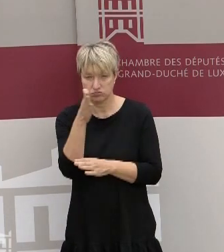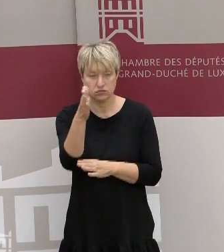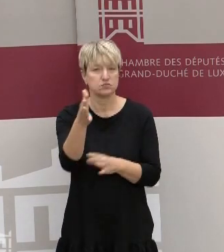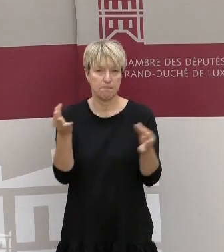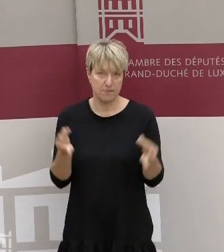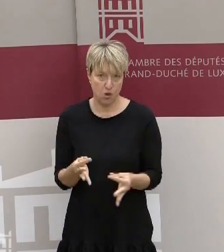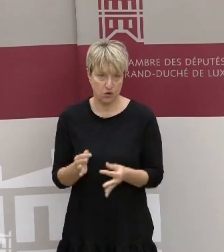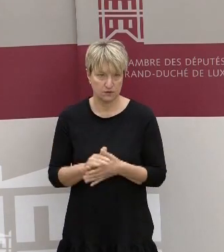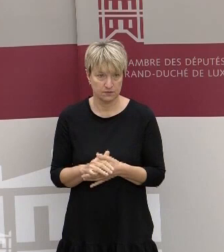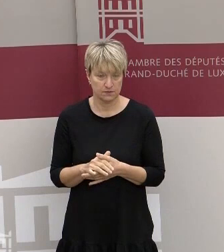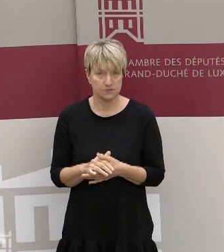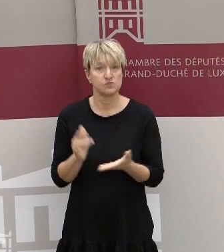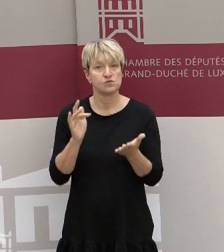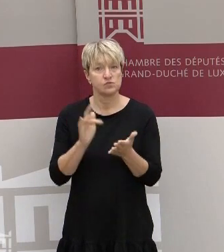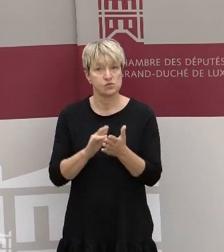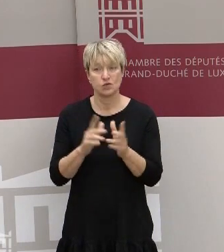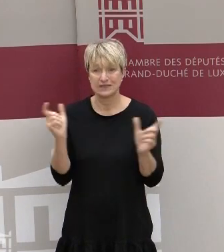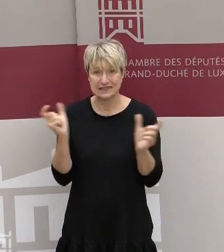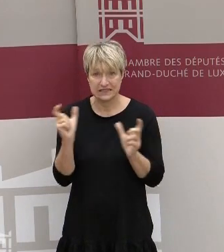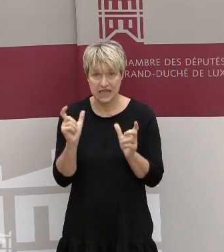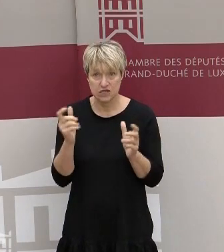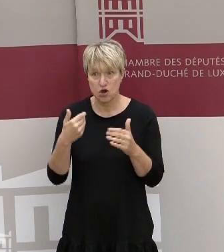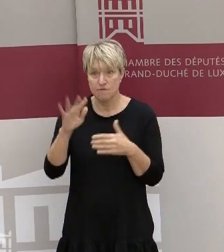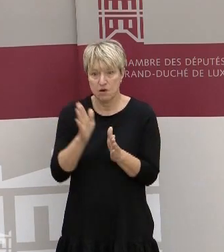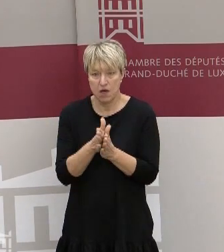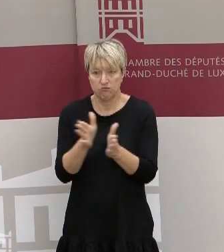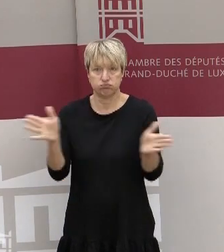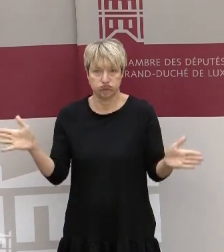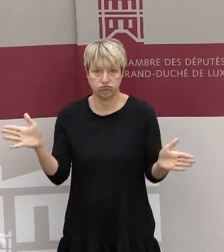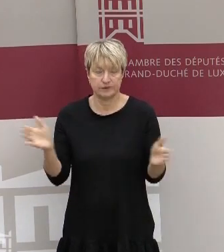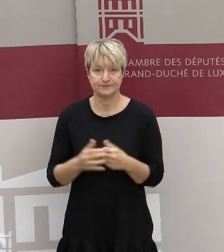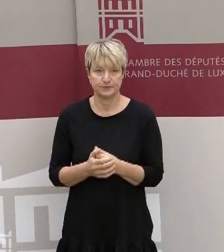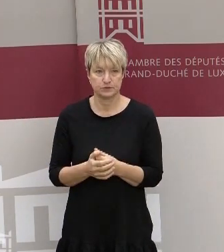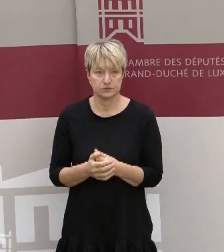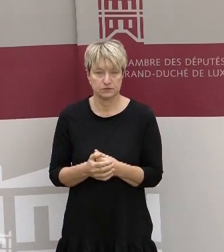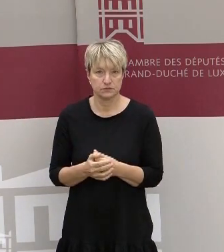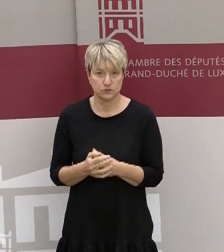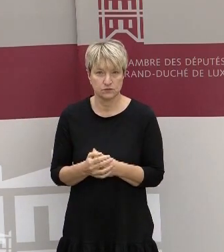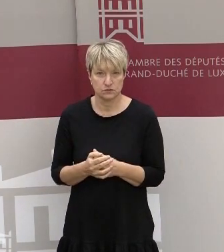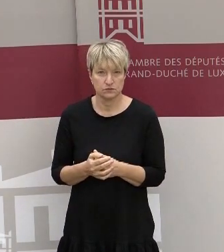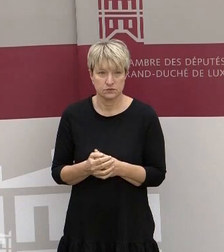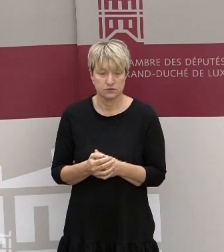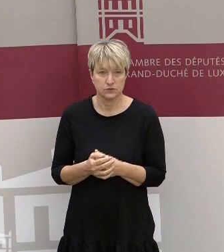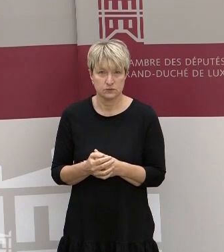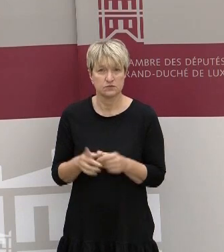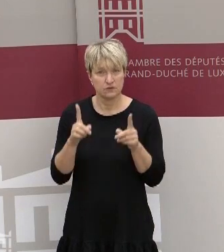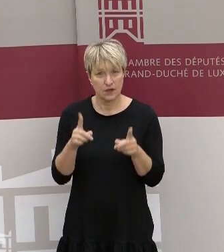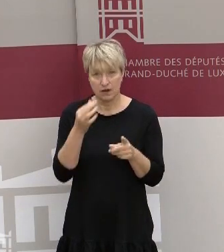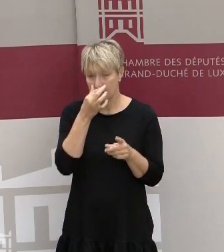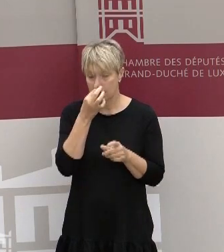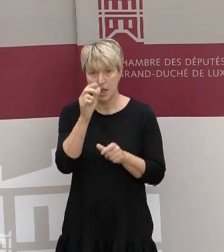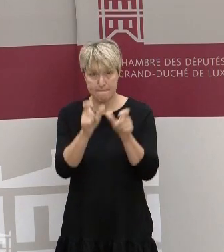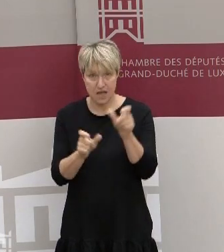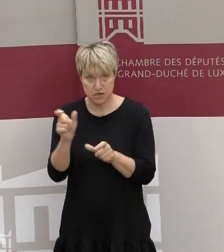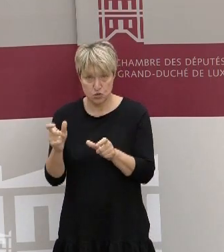weiter auseinandertreiben. Dafür ist heute schon klar, dass das Sozialämter langfristig besser abgestellt gehen muss und dass noch mehr Leute über die